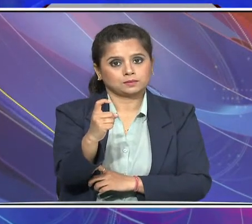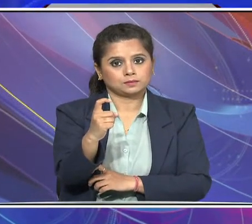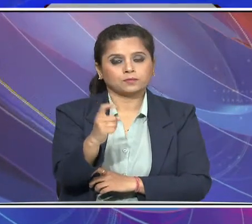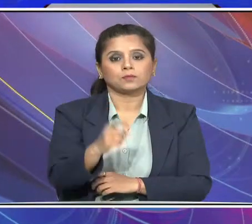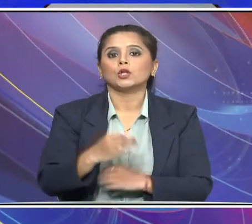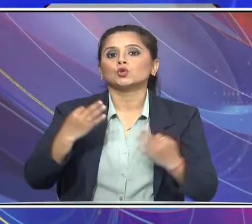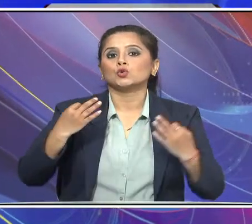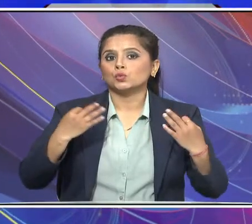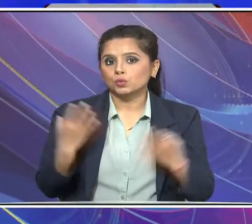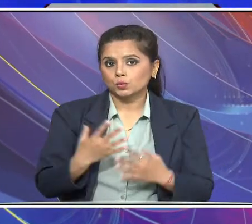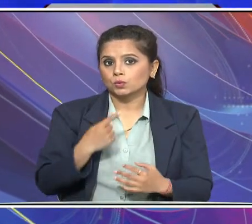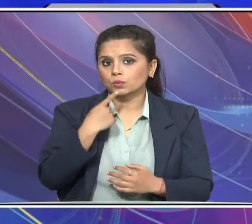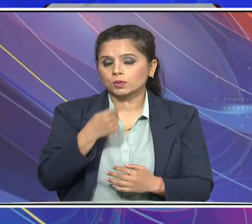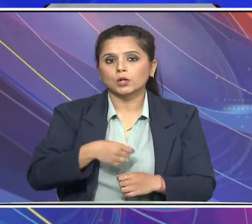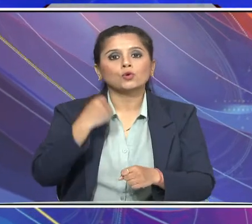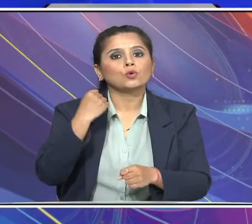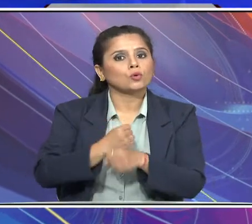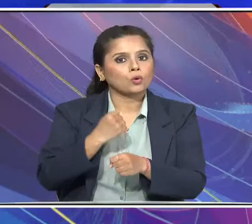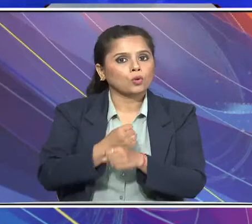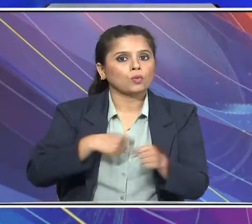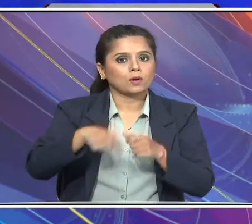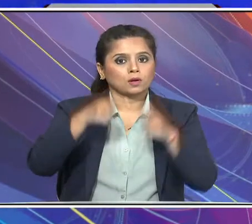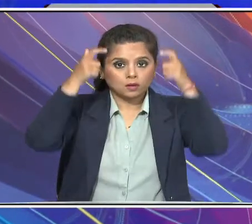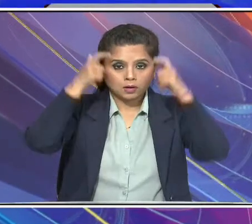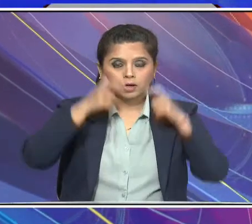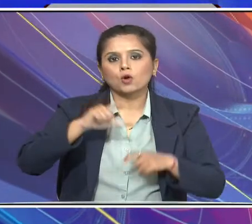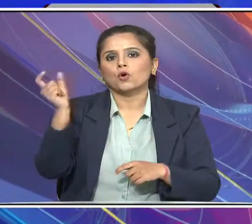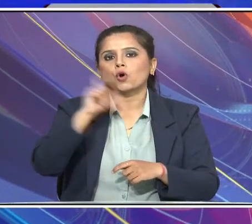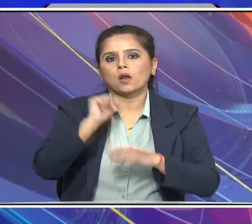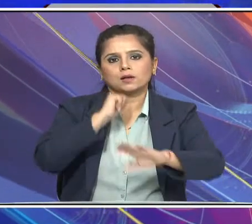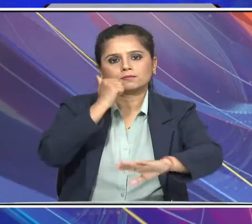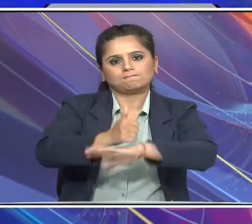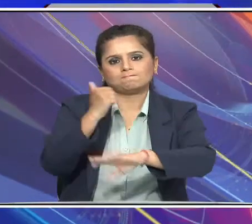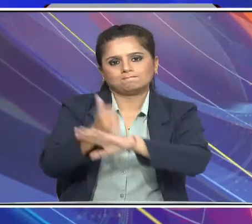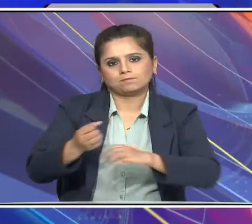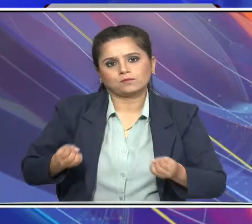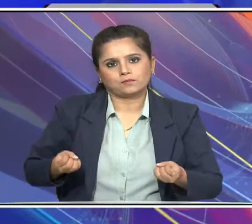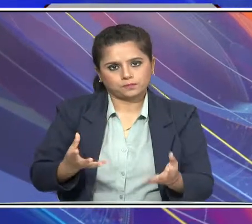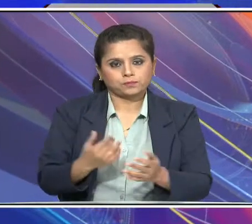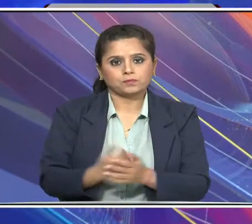न्यू गवर्नमेंट नर्सिंग कॉलेज खोलना के लिए